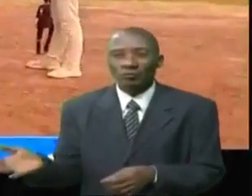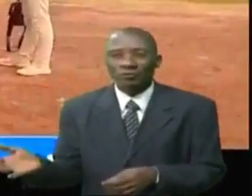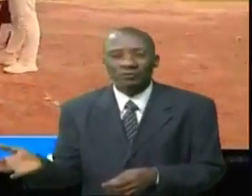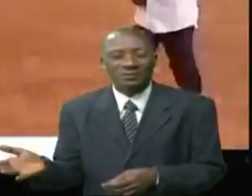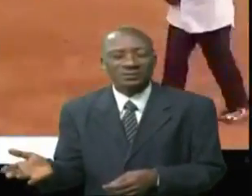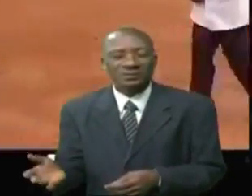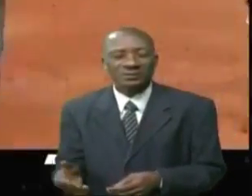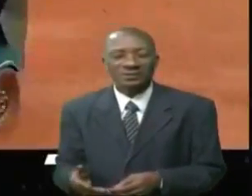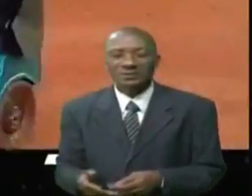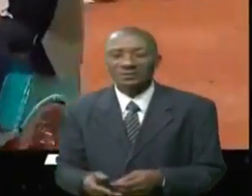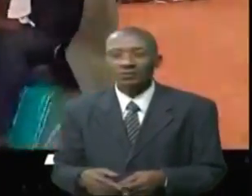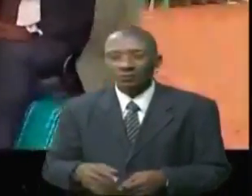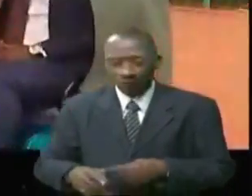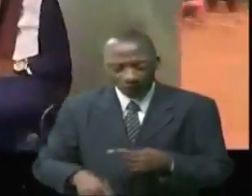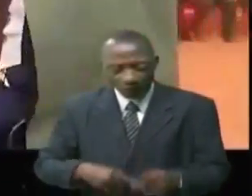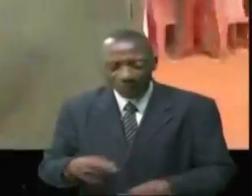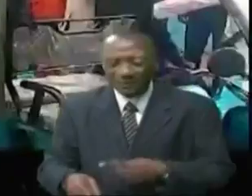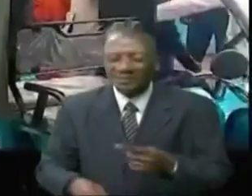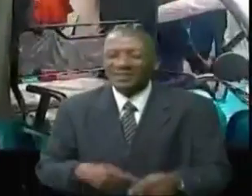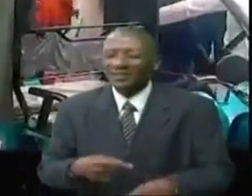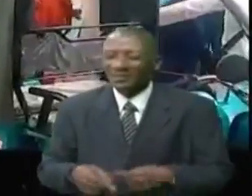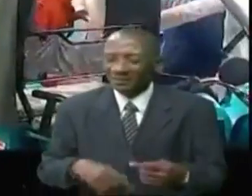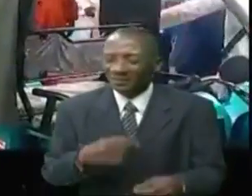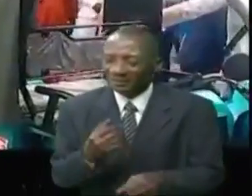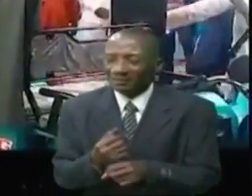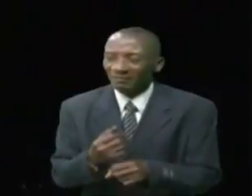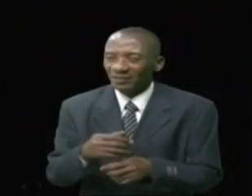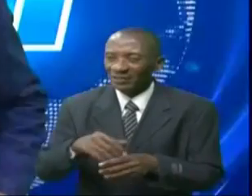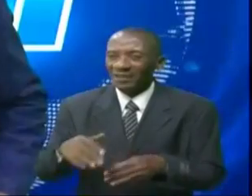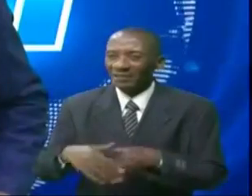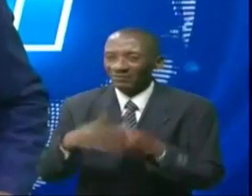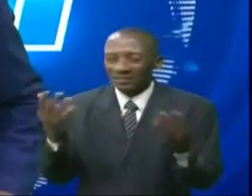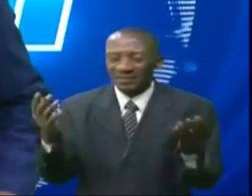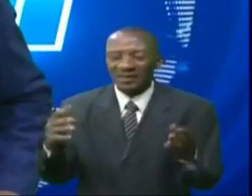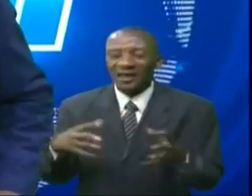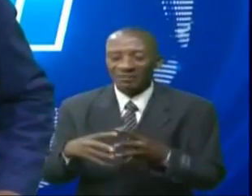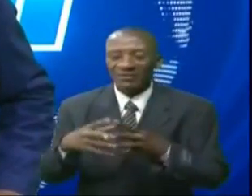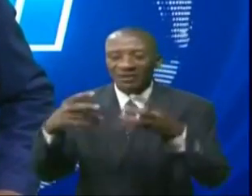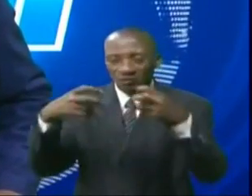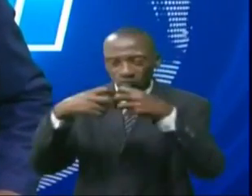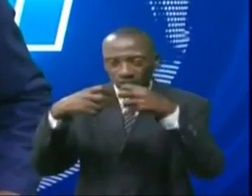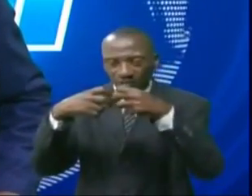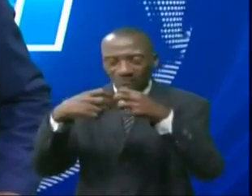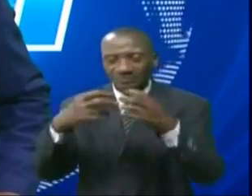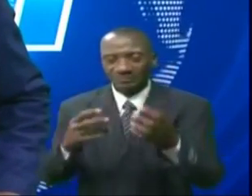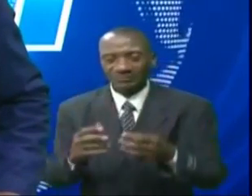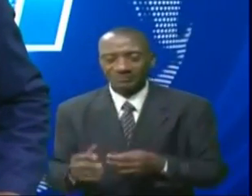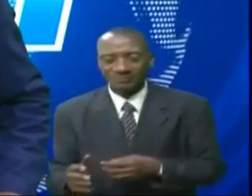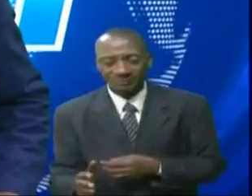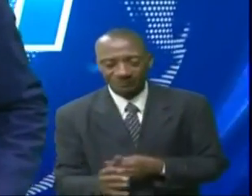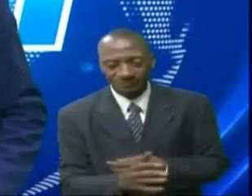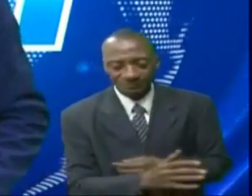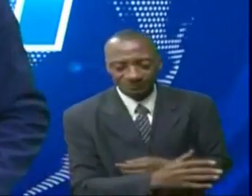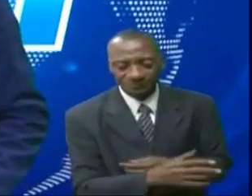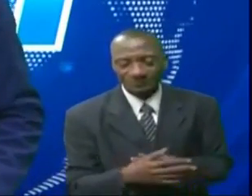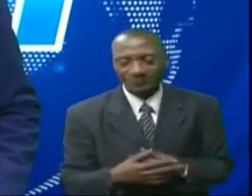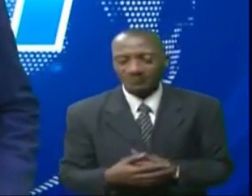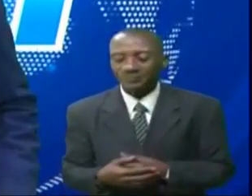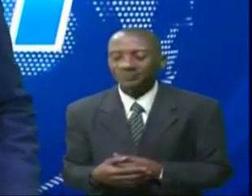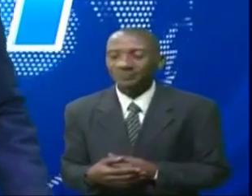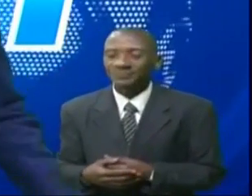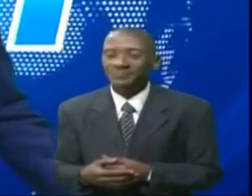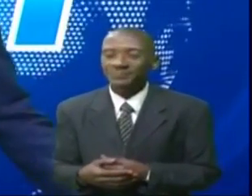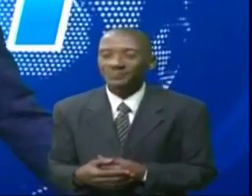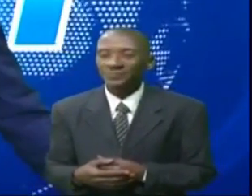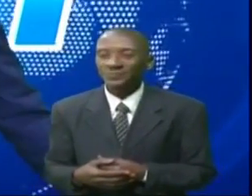en œuvre de motos à 3 roues à base d'électricité. La CENI et le CESAC, ces deux institutions d'appui